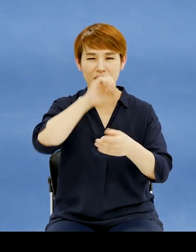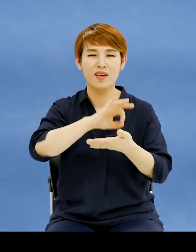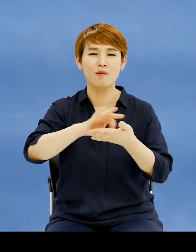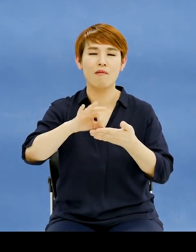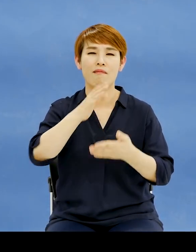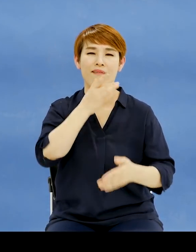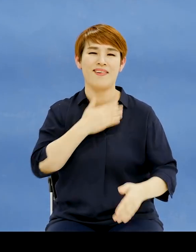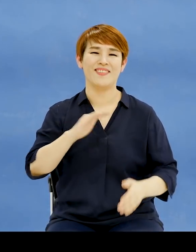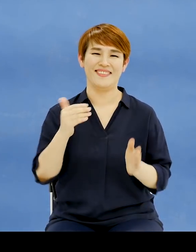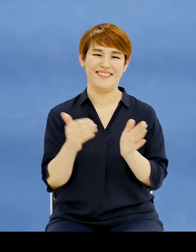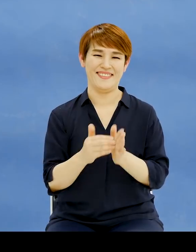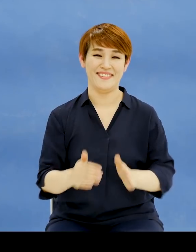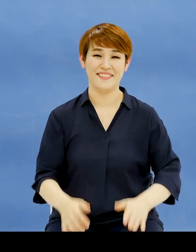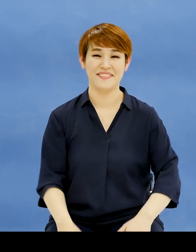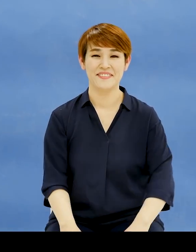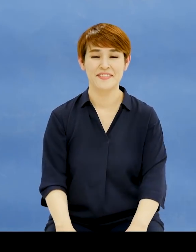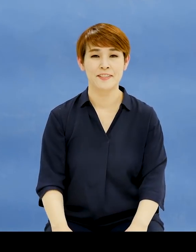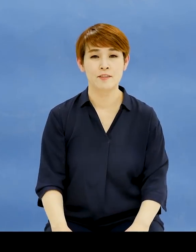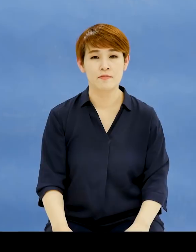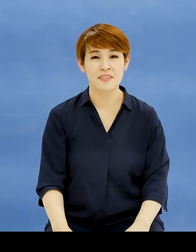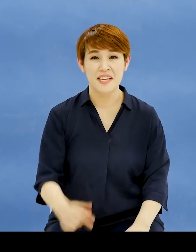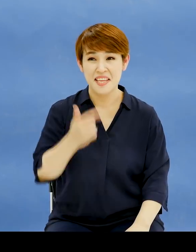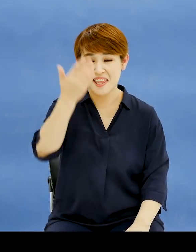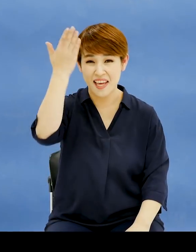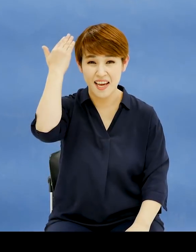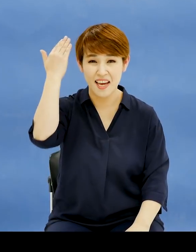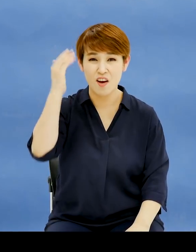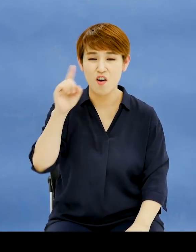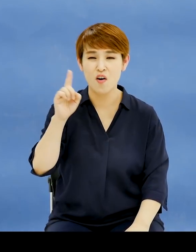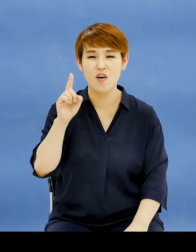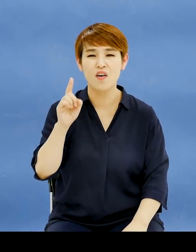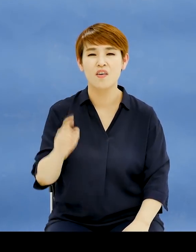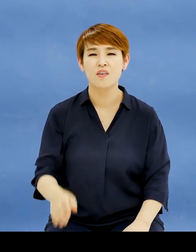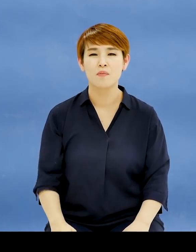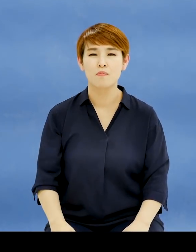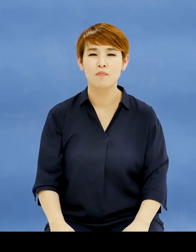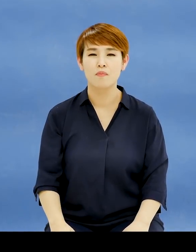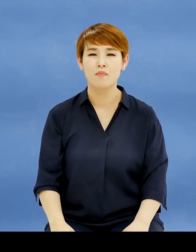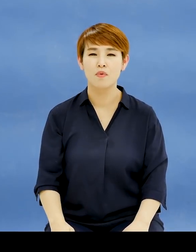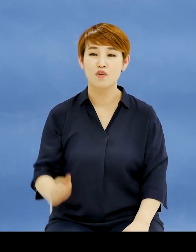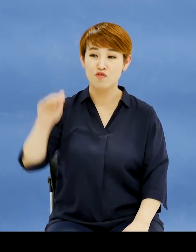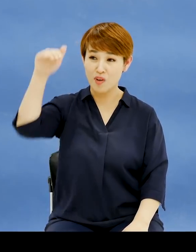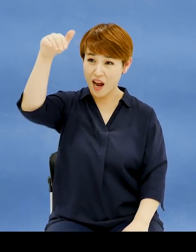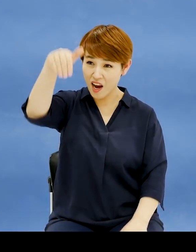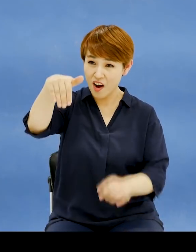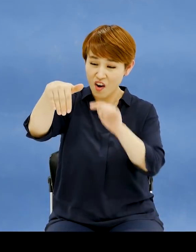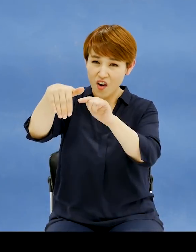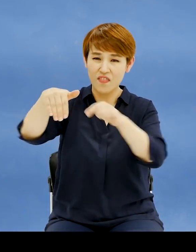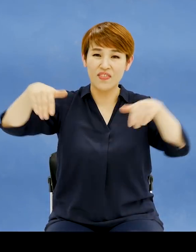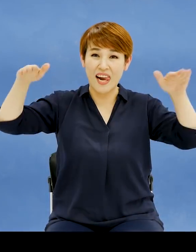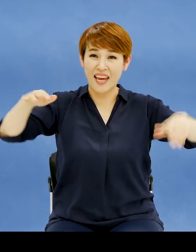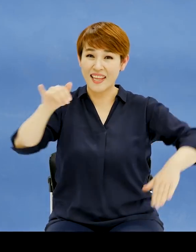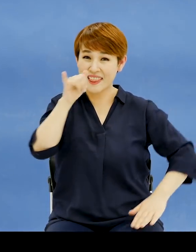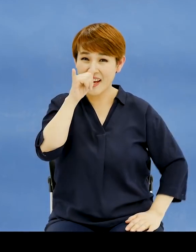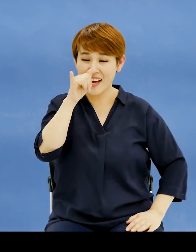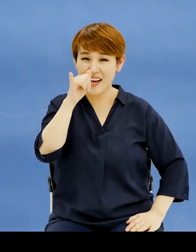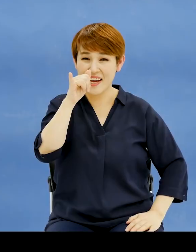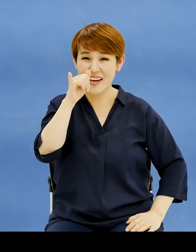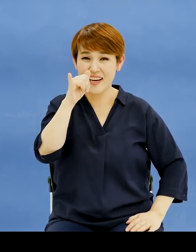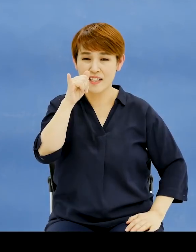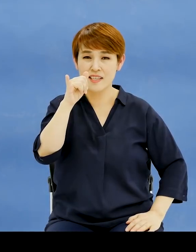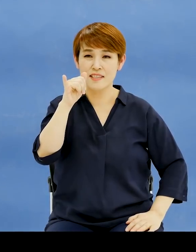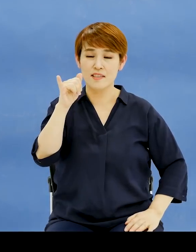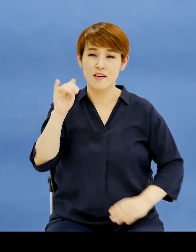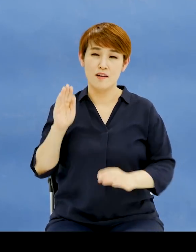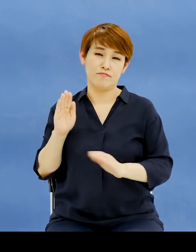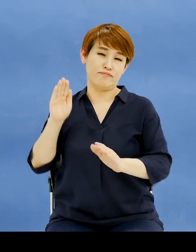선용하시는구나 이런 걸 많이 봤어요. 그렇죠. 그 예전에 그 이문열 원작에 추락하는 것은 날개가 있다고 공중에 떠 있어야 추락을